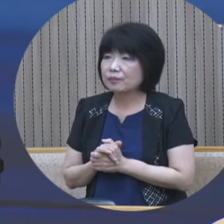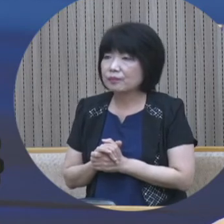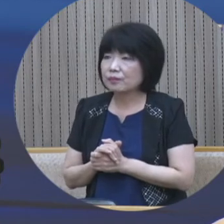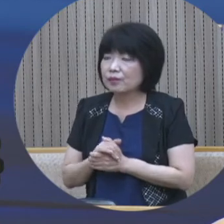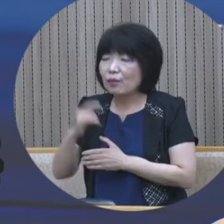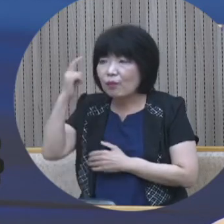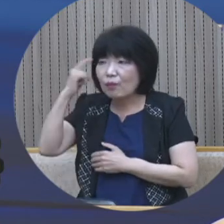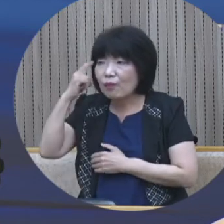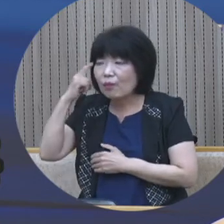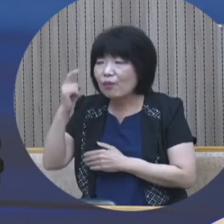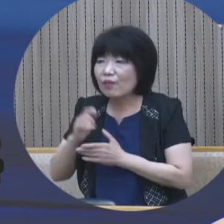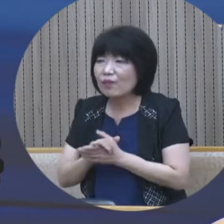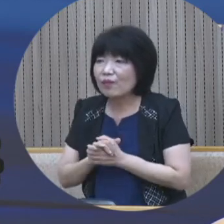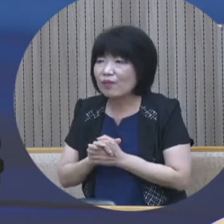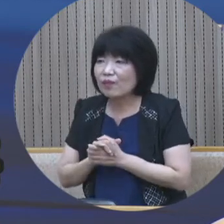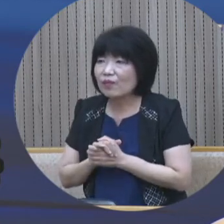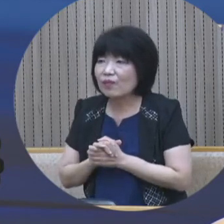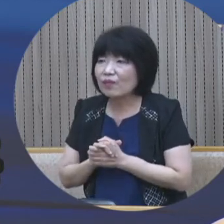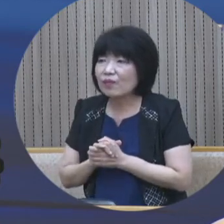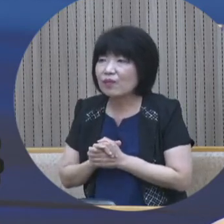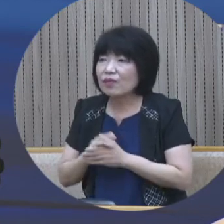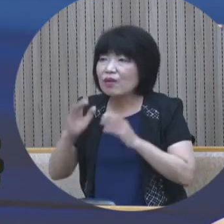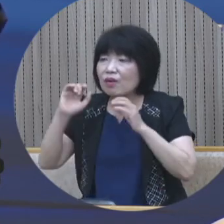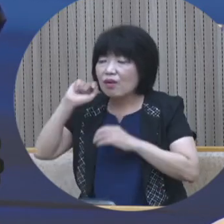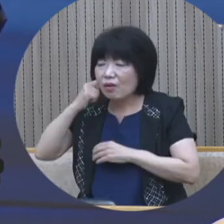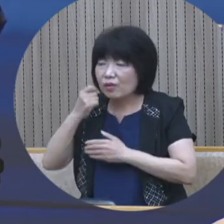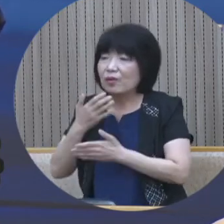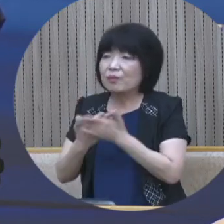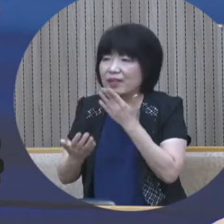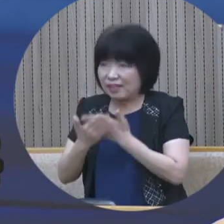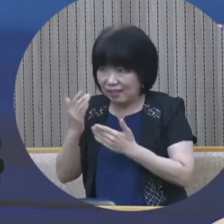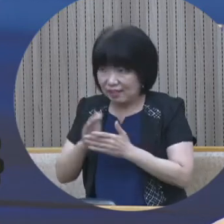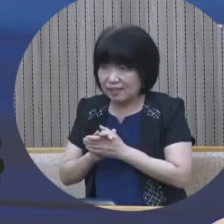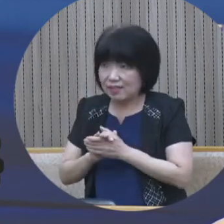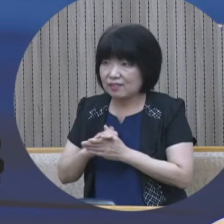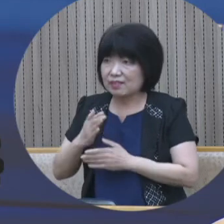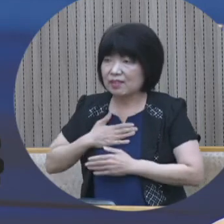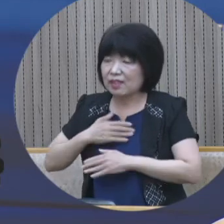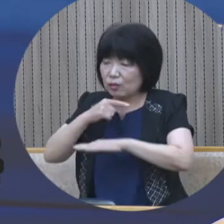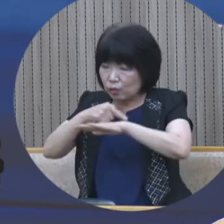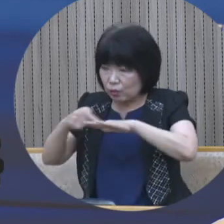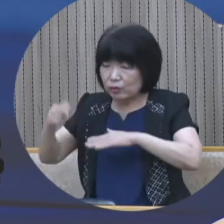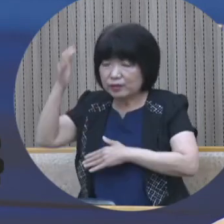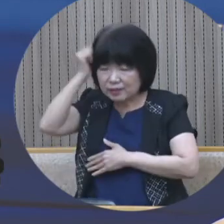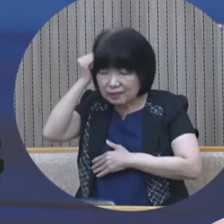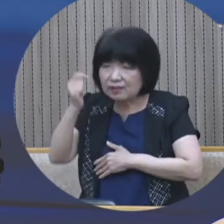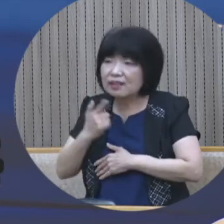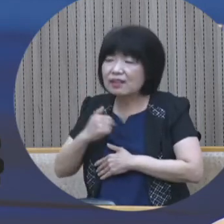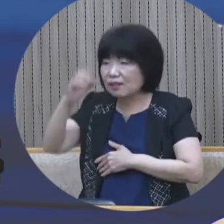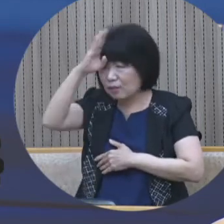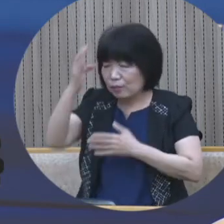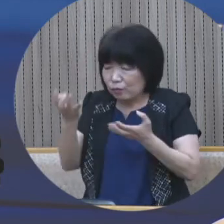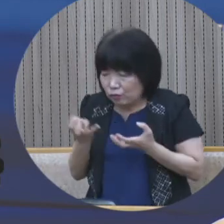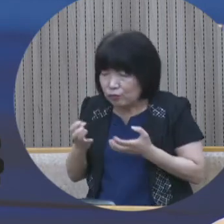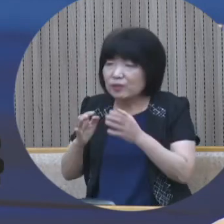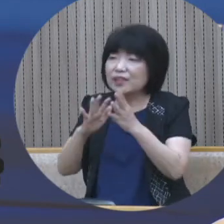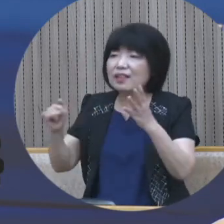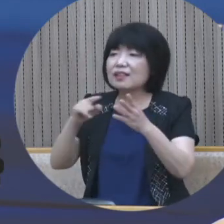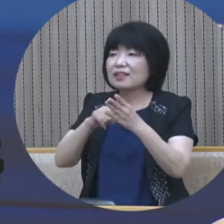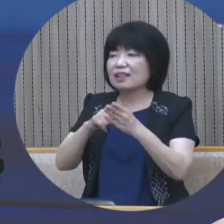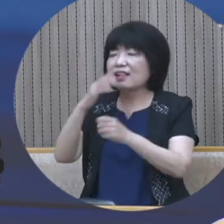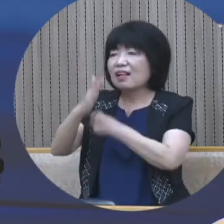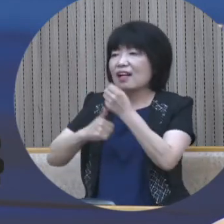누구 때문입니까? 어려움에 처한 자기 동족을 기억했던 문둥이 네 사람을